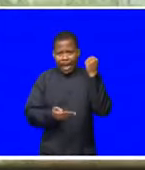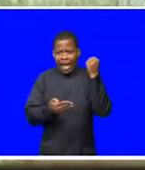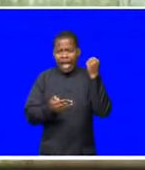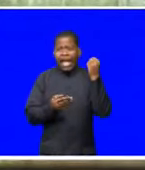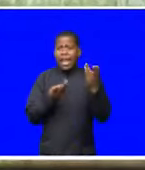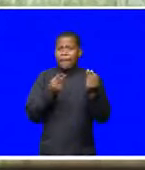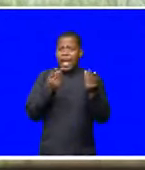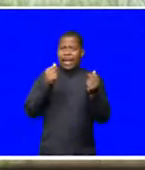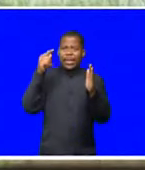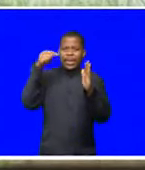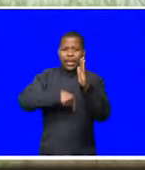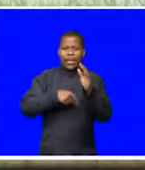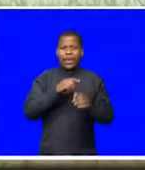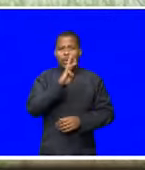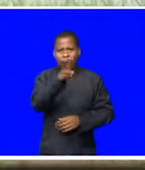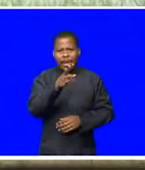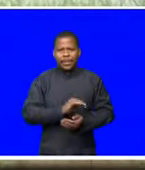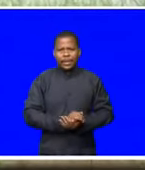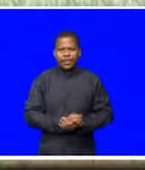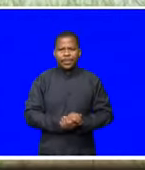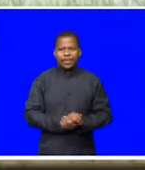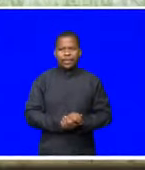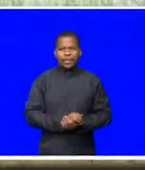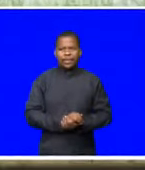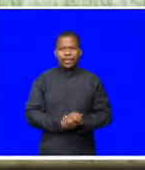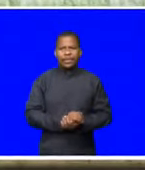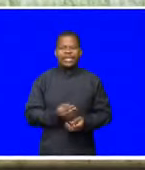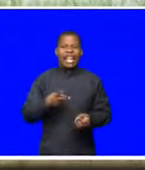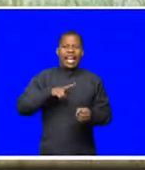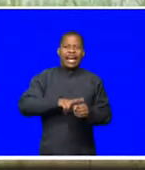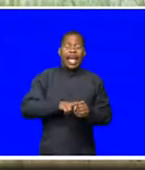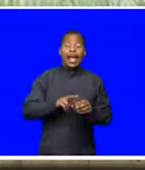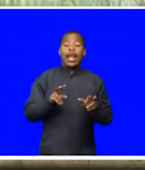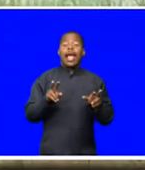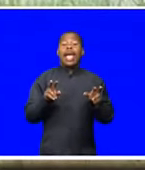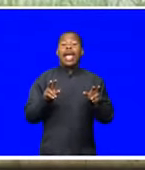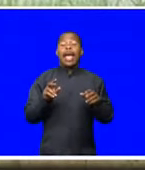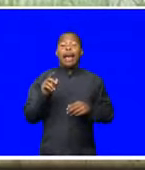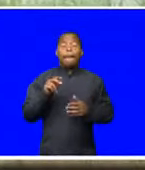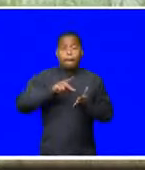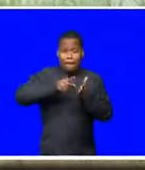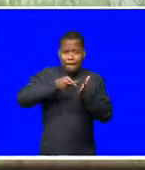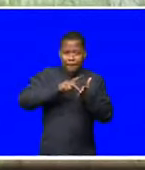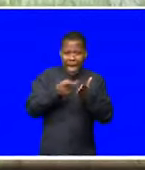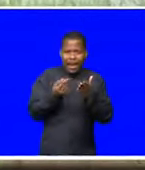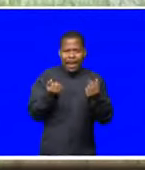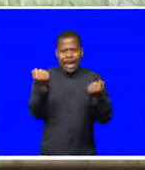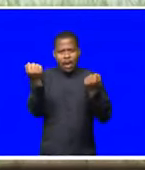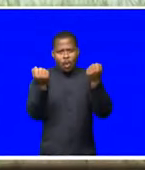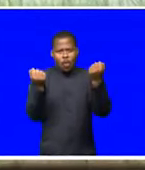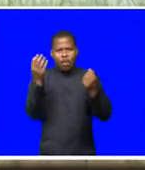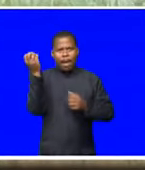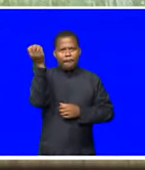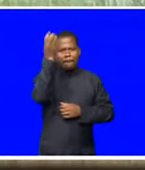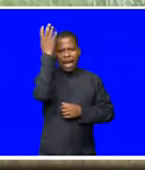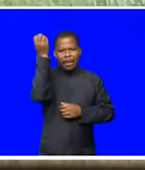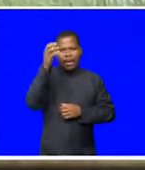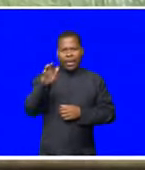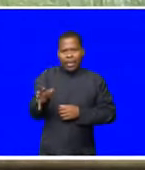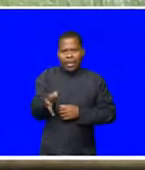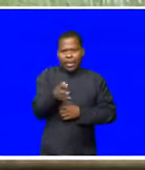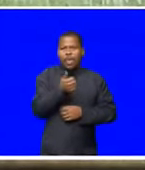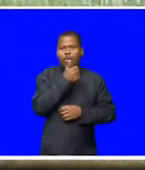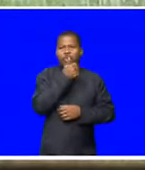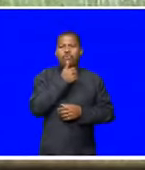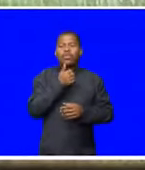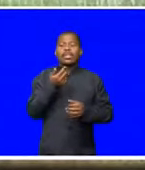lo show lo ngasitha kuta umela sigcina sibuyele etigurumbeni kani nyalo bese sitinciphisile